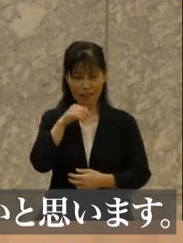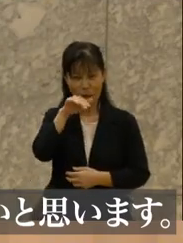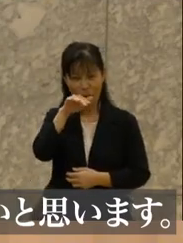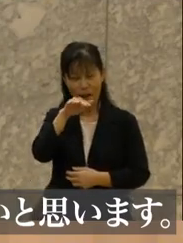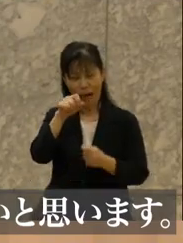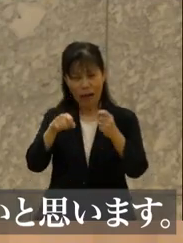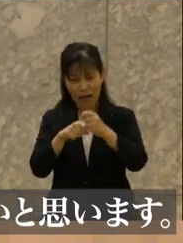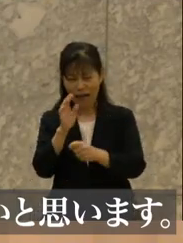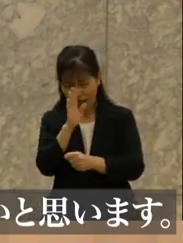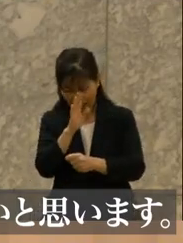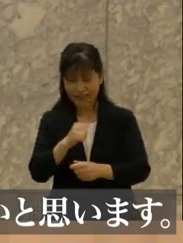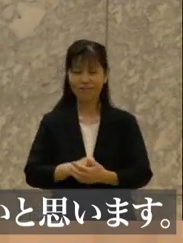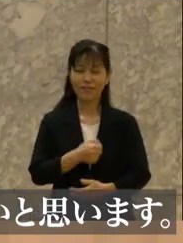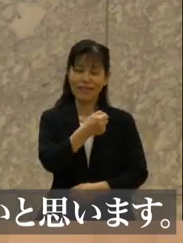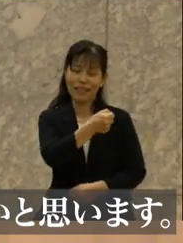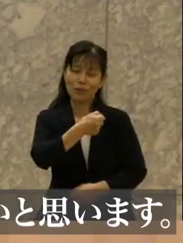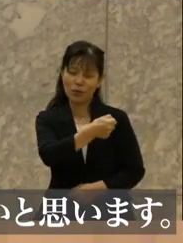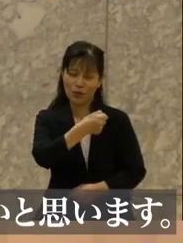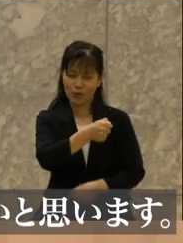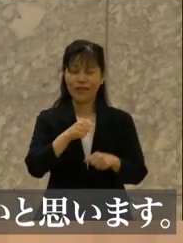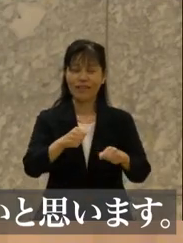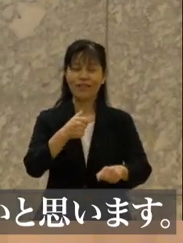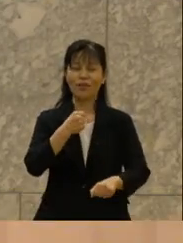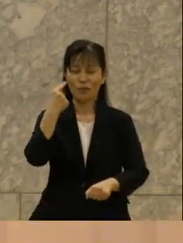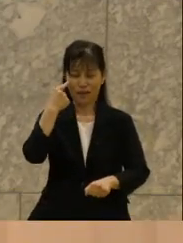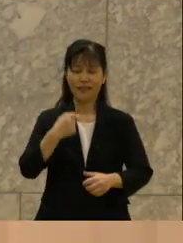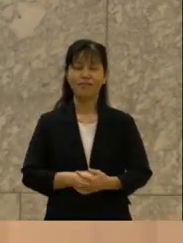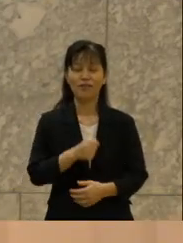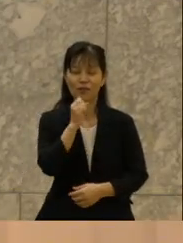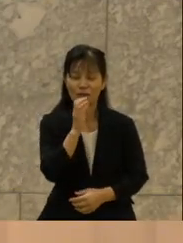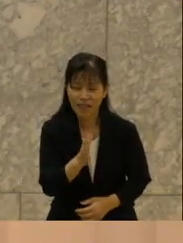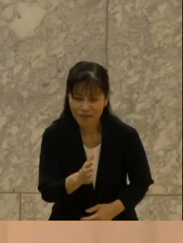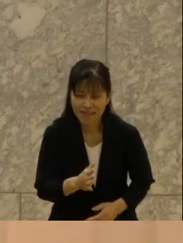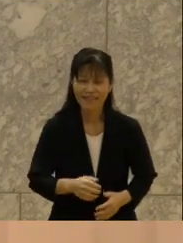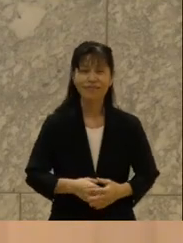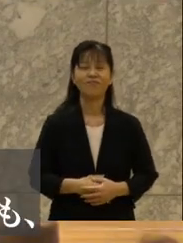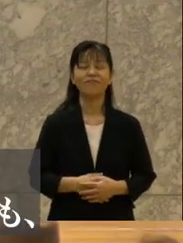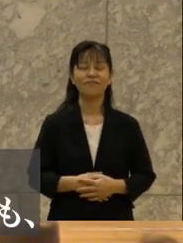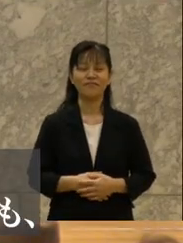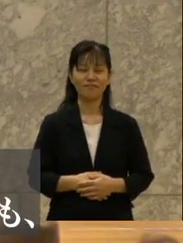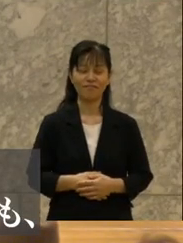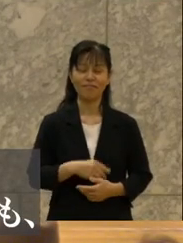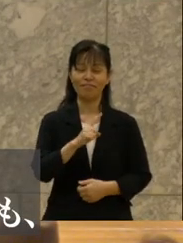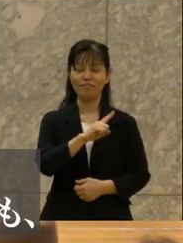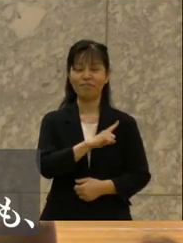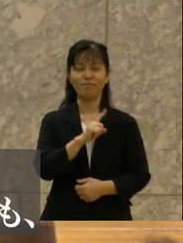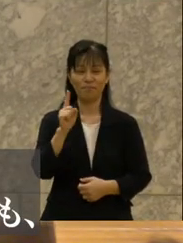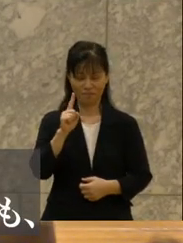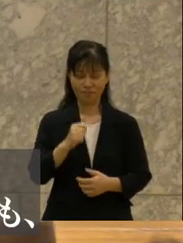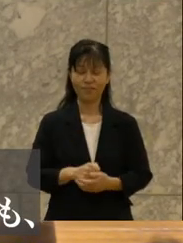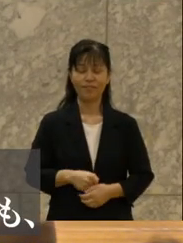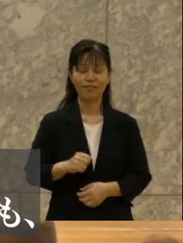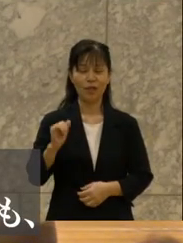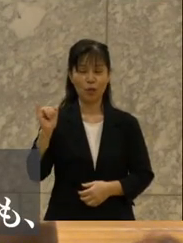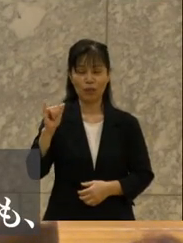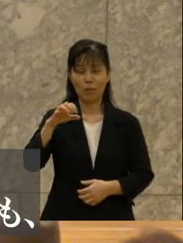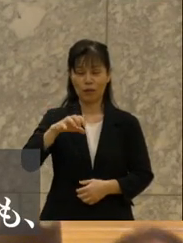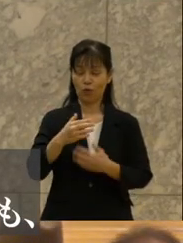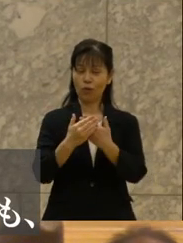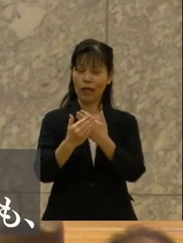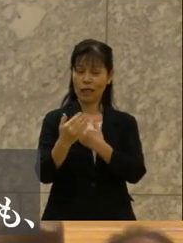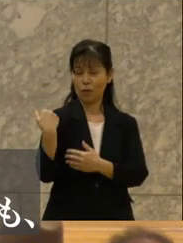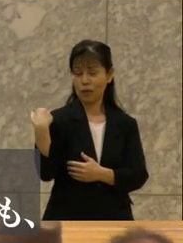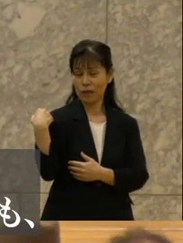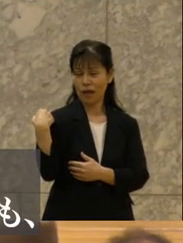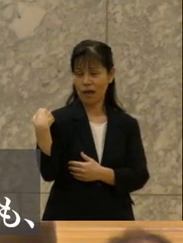と時間がないですのでインタビュー早速入っていきたいと思いますよろしくお願いしますまずはブタベスト大会振り返り